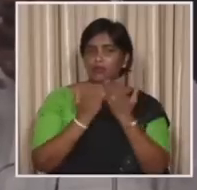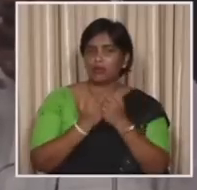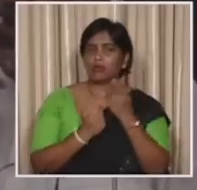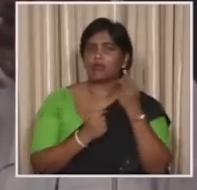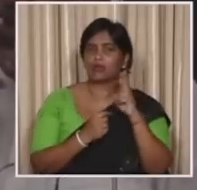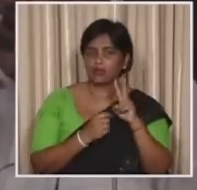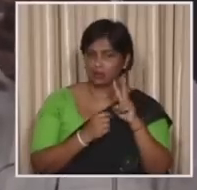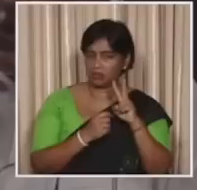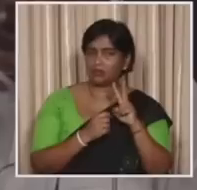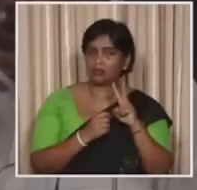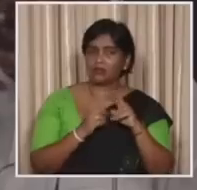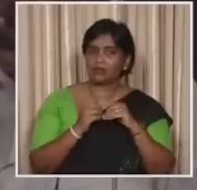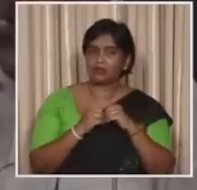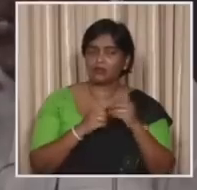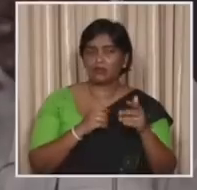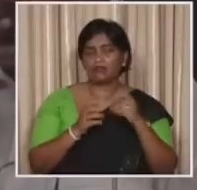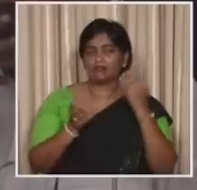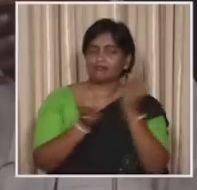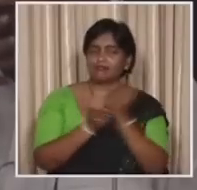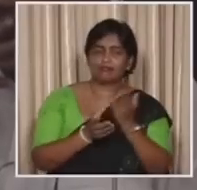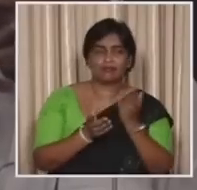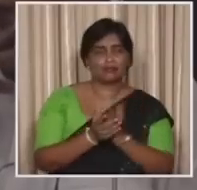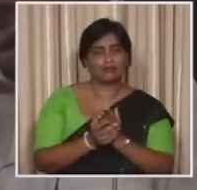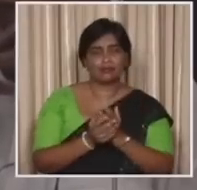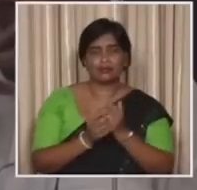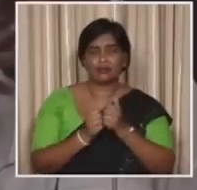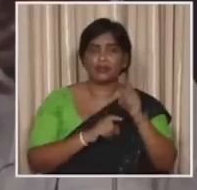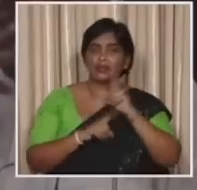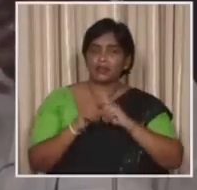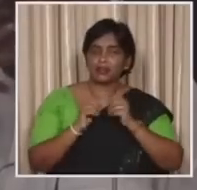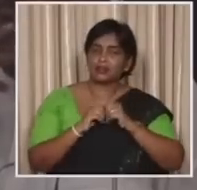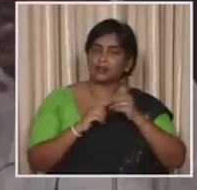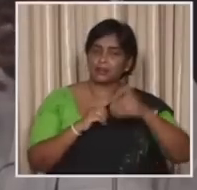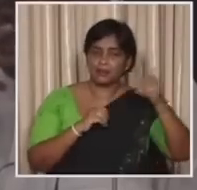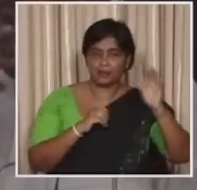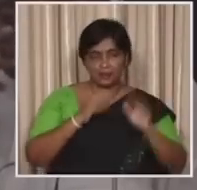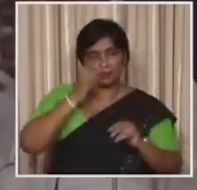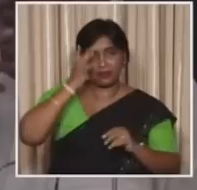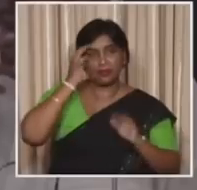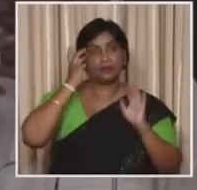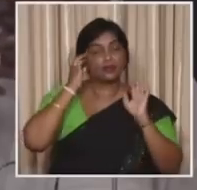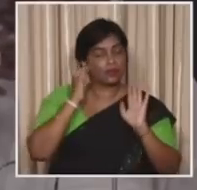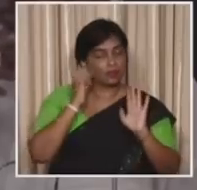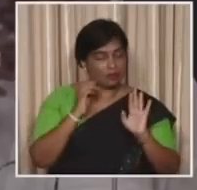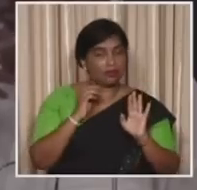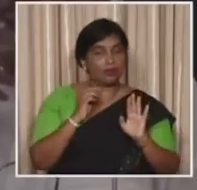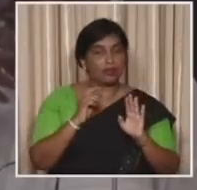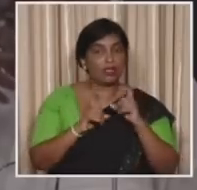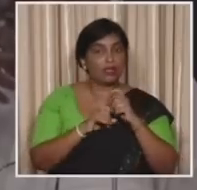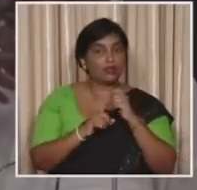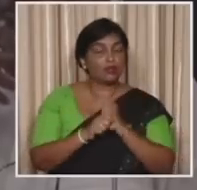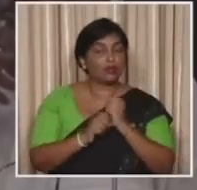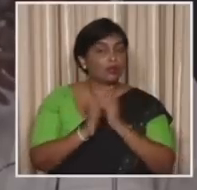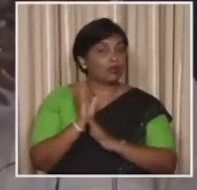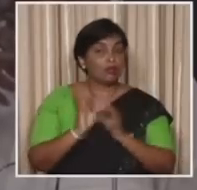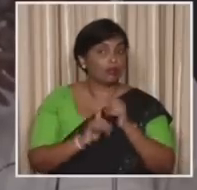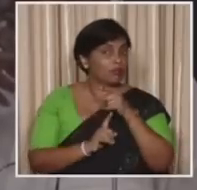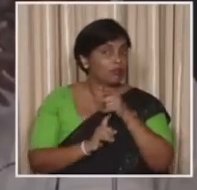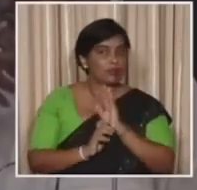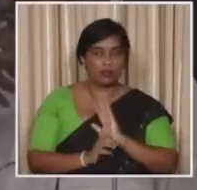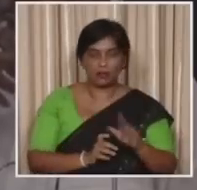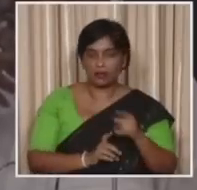කමිටුව. ඊට පස්සේ ගිහිල්ලා ෆුට් නෝට් දාගෙන එහෙම කතා ගොඩකුත් ඊට පස්සේ ගියා. හැබැයි දේවගුණසේකර මැතිතුමා ඉන්නකොට ඒක උනේ